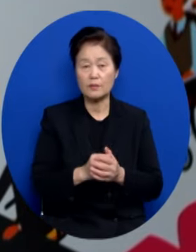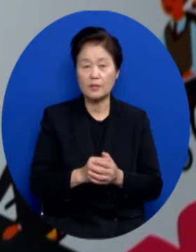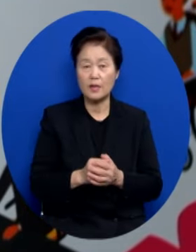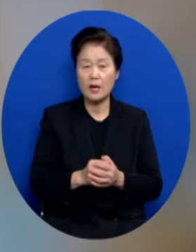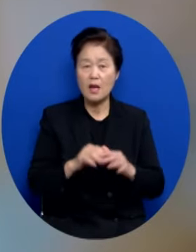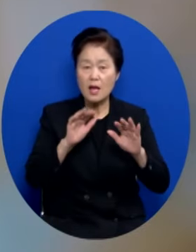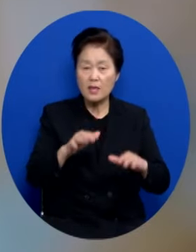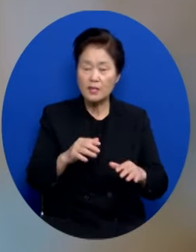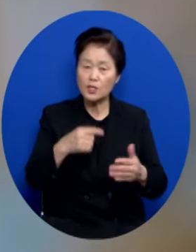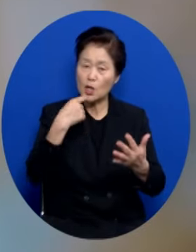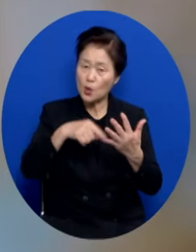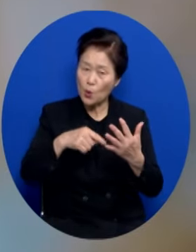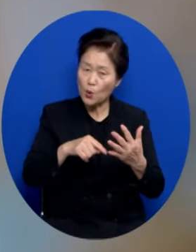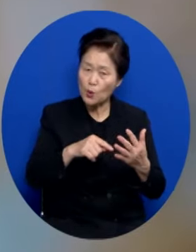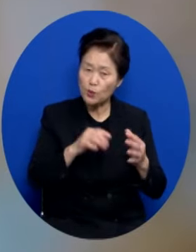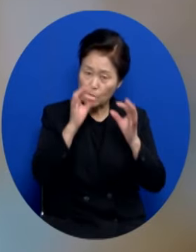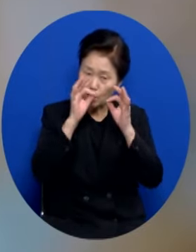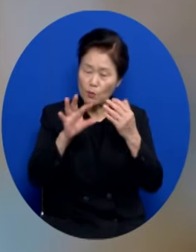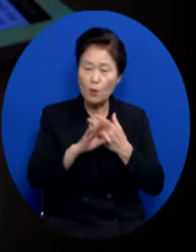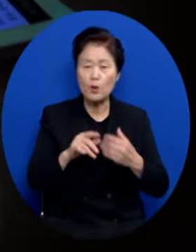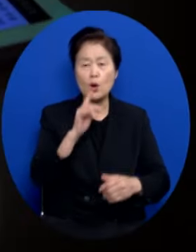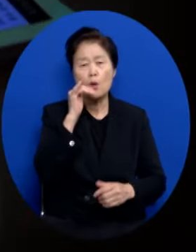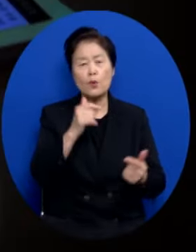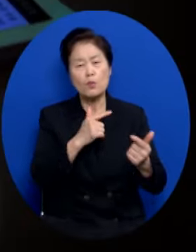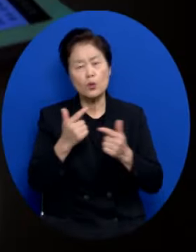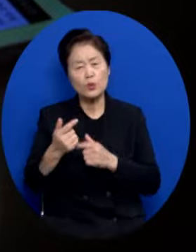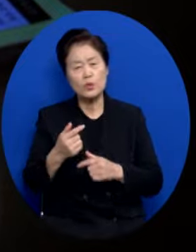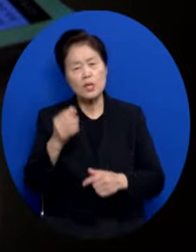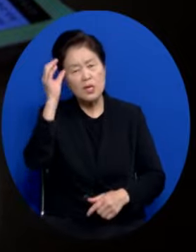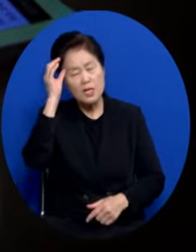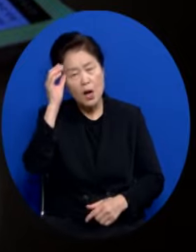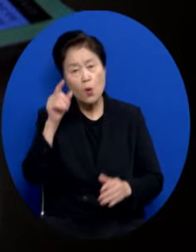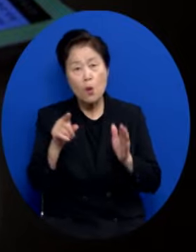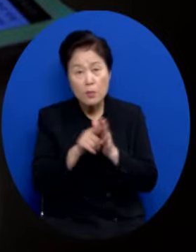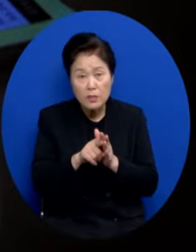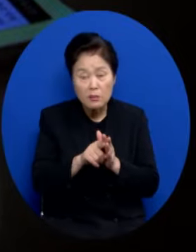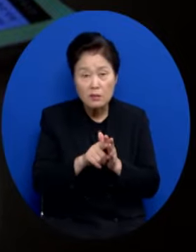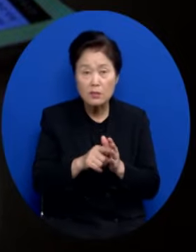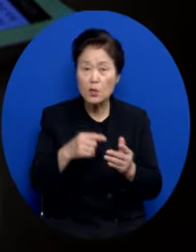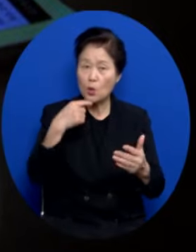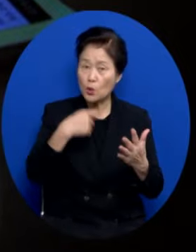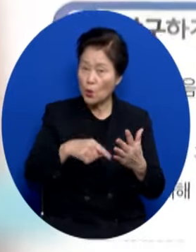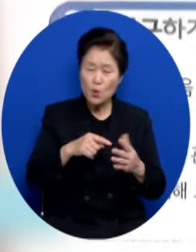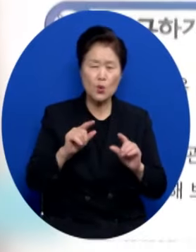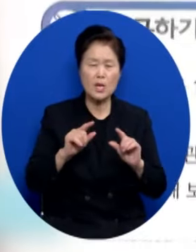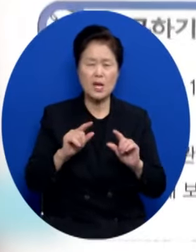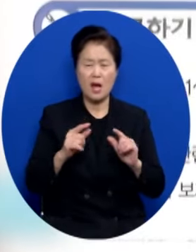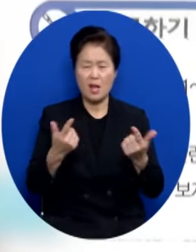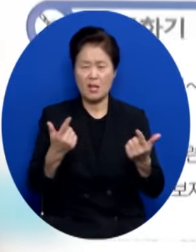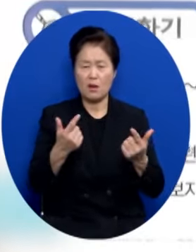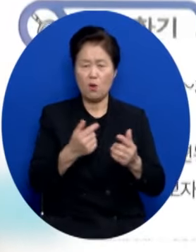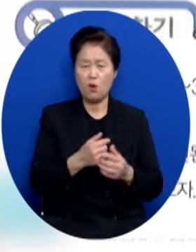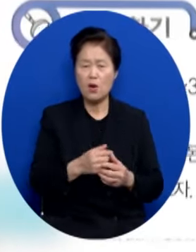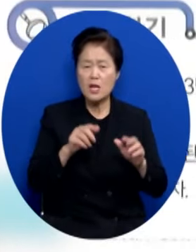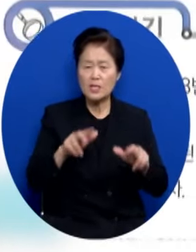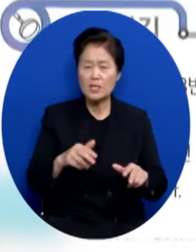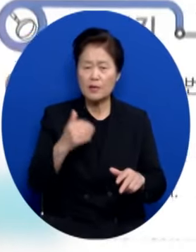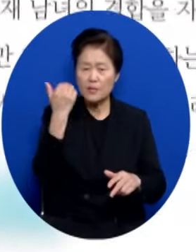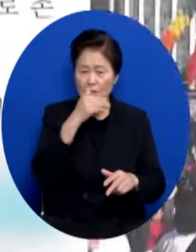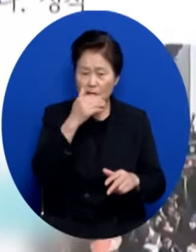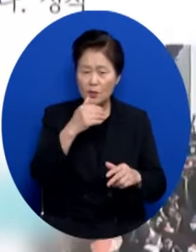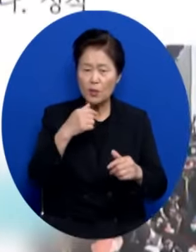부모들이 당연히 기대하고 믿었던 교육이 아니라 우리 아이들에게 음란하고 회방 위주의 성관계를 마음껏